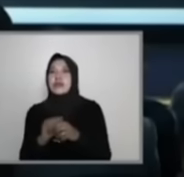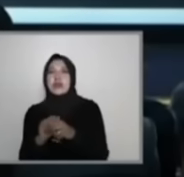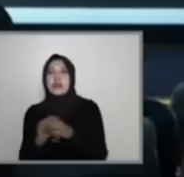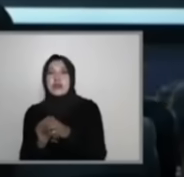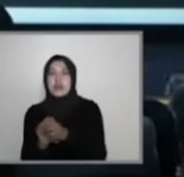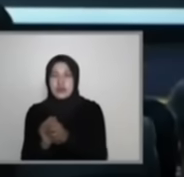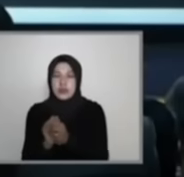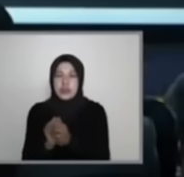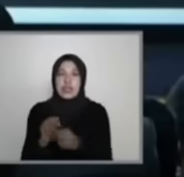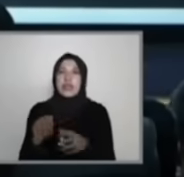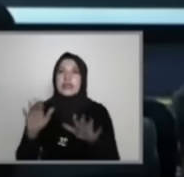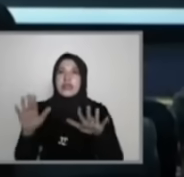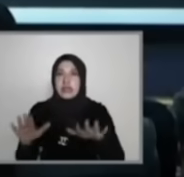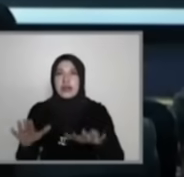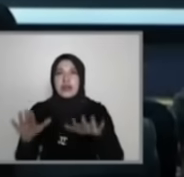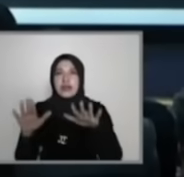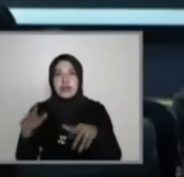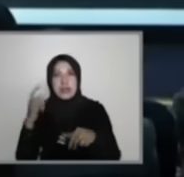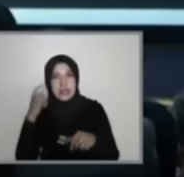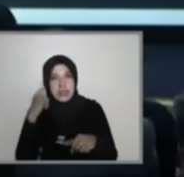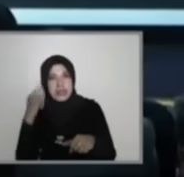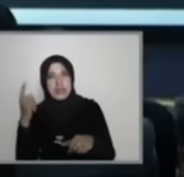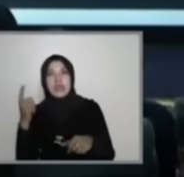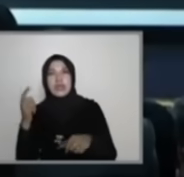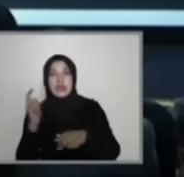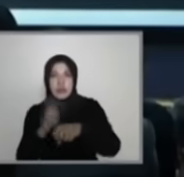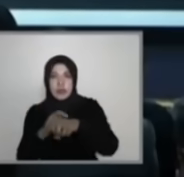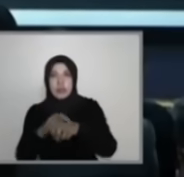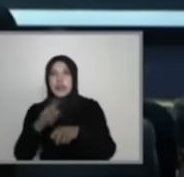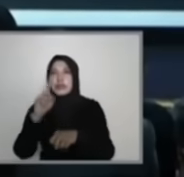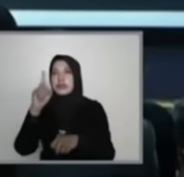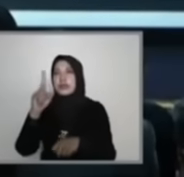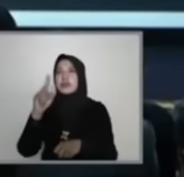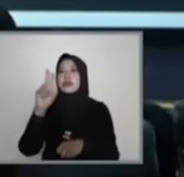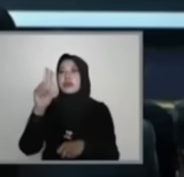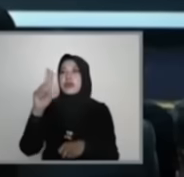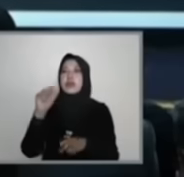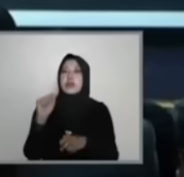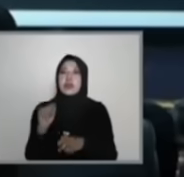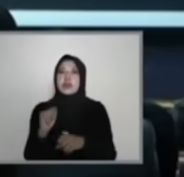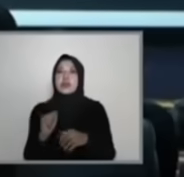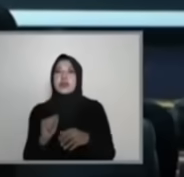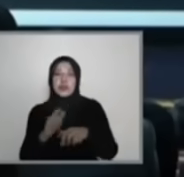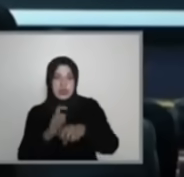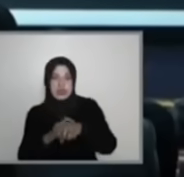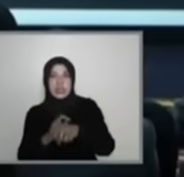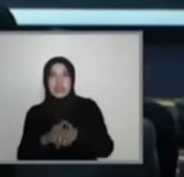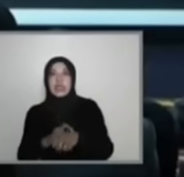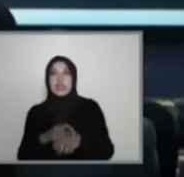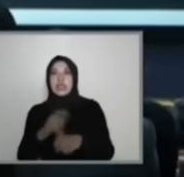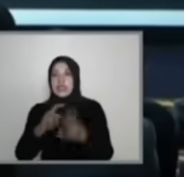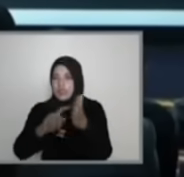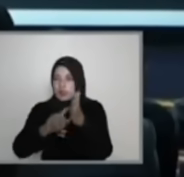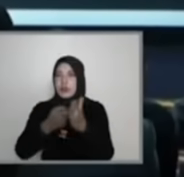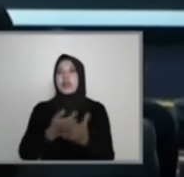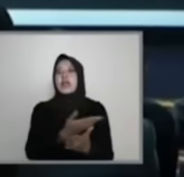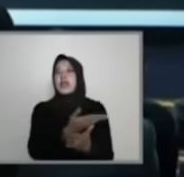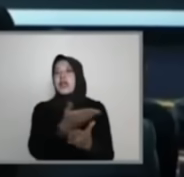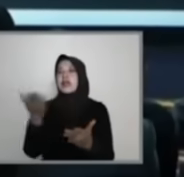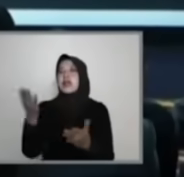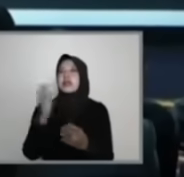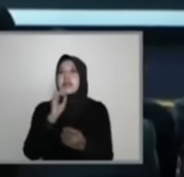agar bisa lebih jelas terdengar. Terima kasih. Waktu untuk pasangan calon nomor urut 1 menjawab 120 detik dimulai dari saat